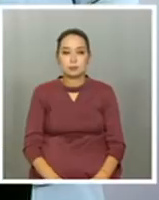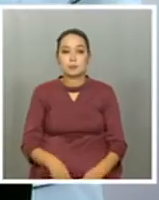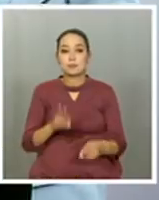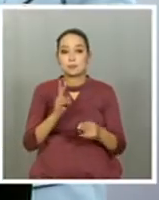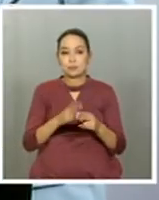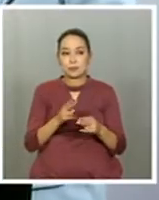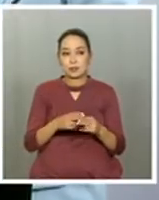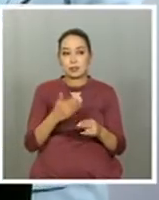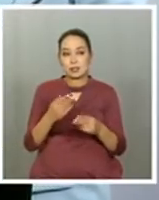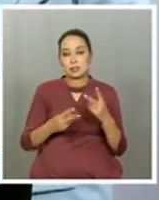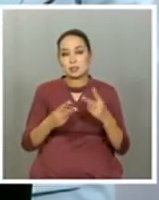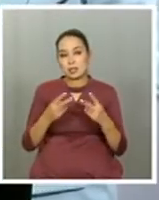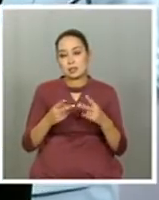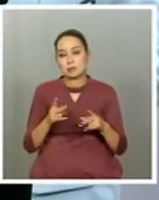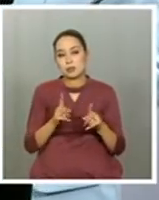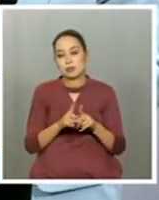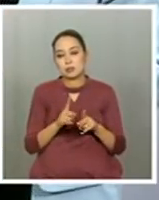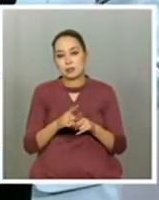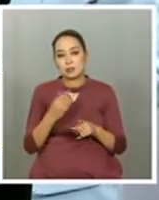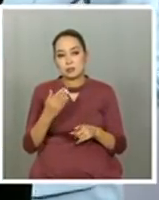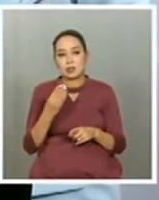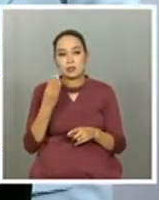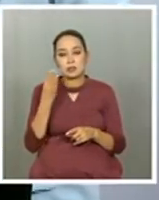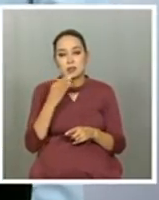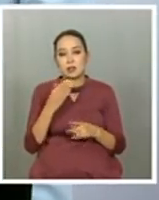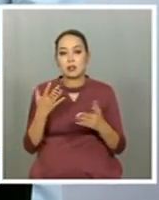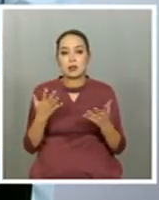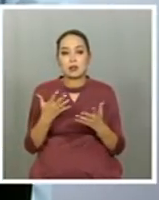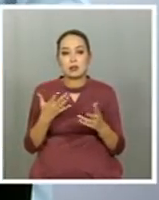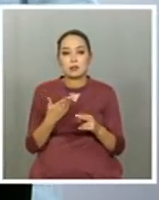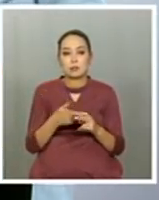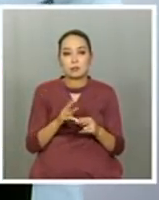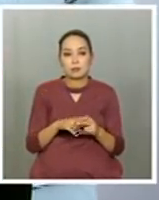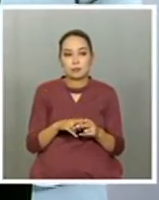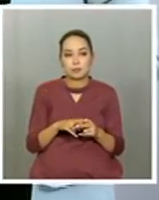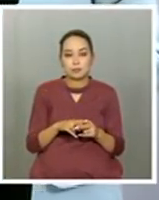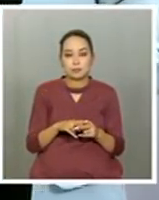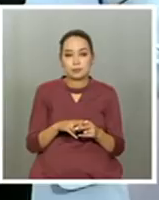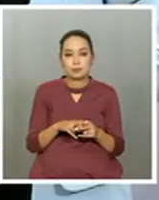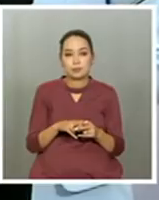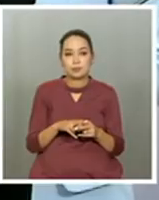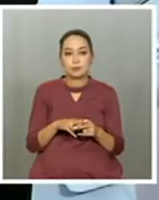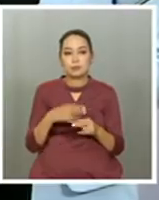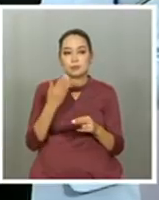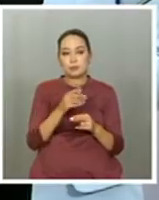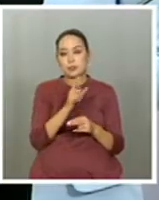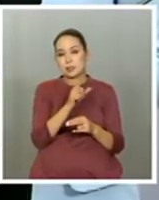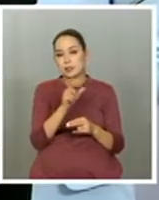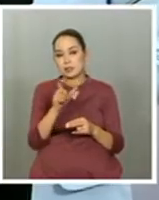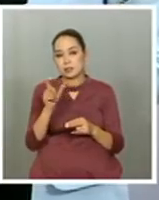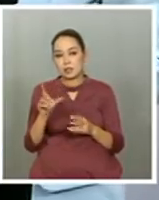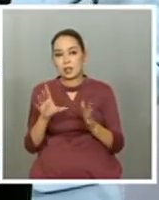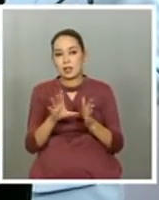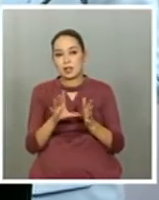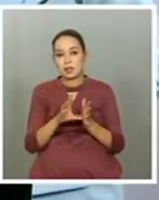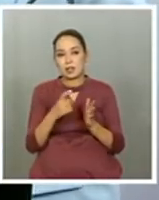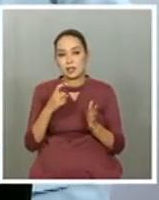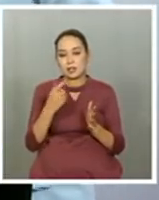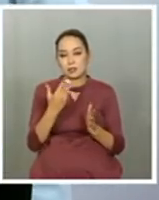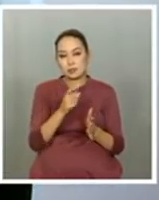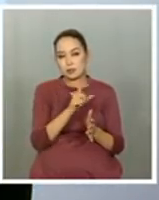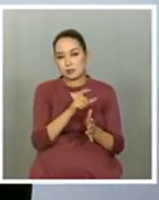Металдардың салыстырмалы белсенділігін қарап көретін болсақ, яғни осы белсенділік қатарында, немесе электрохимиялық кернеу